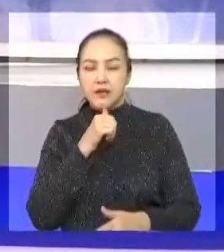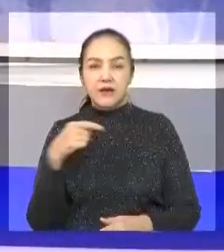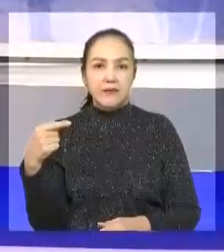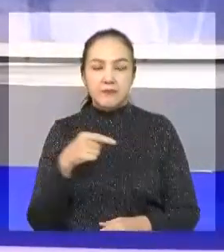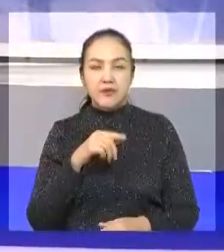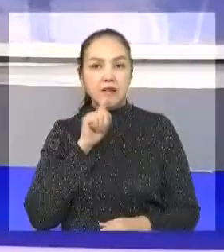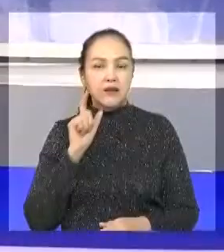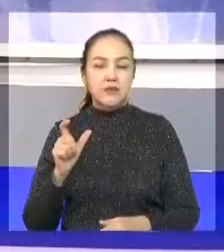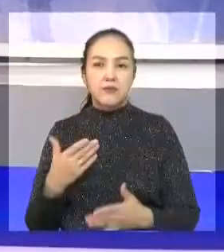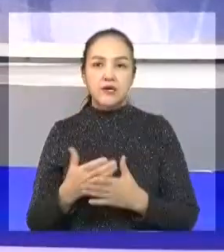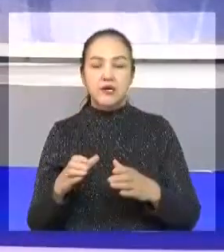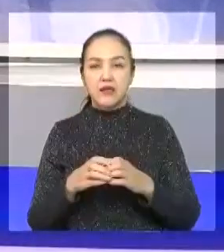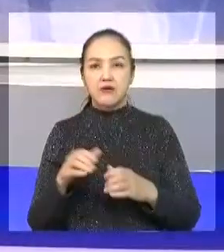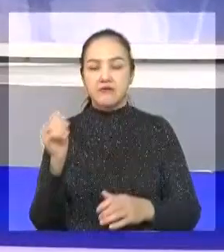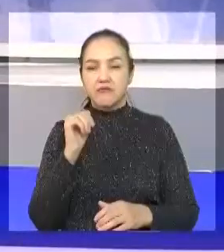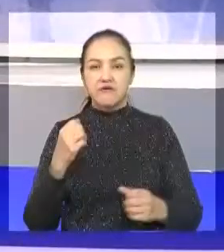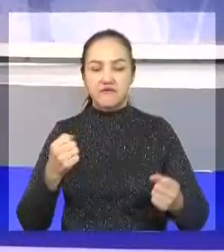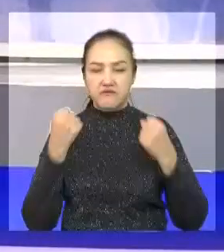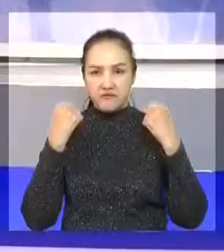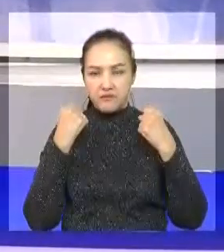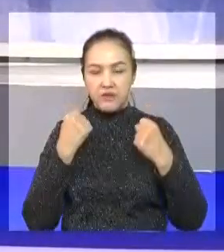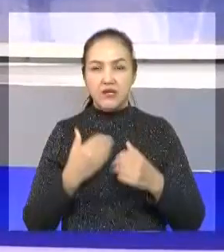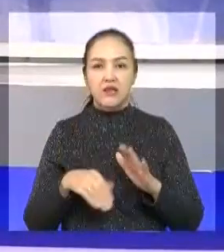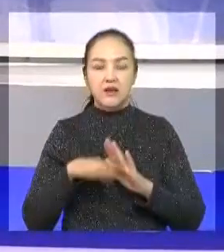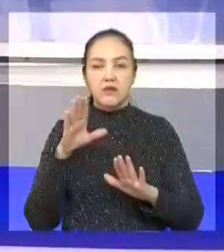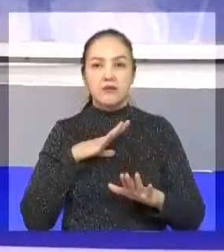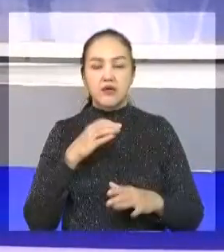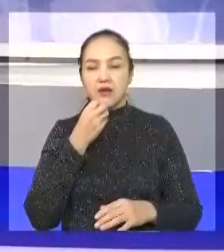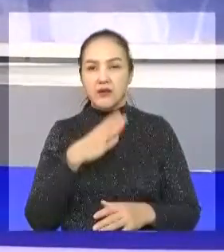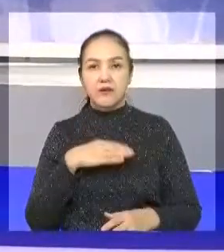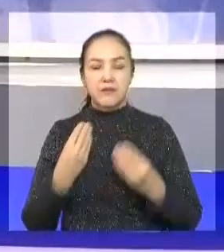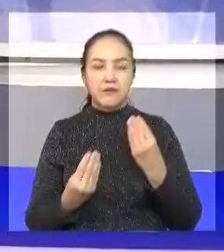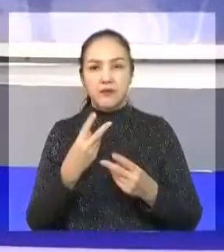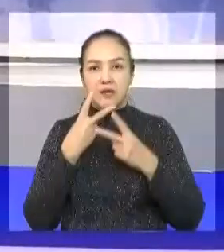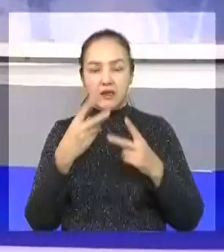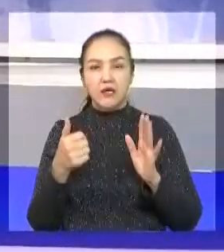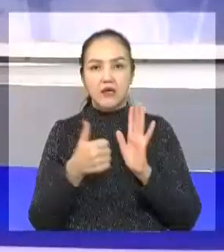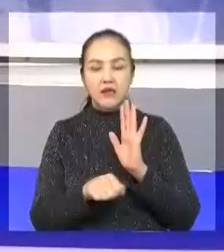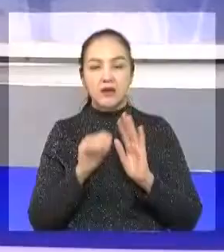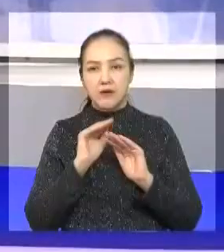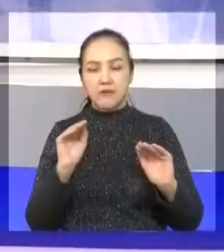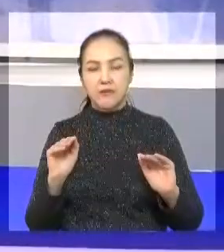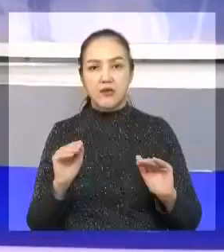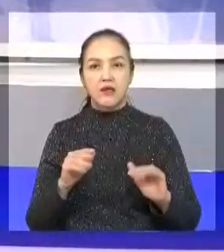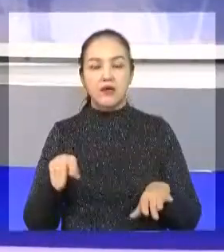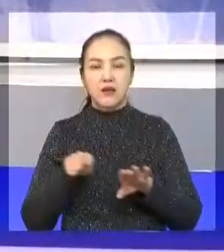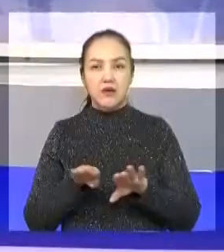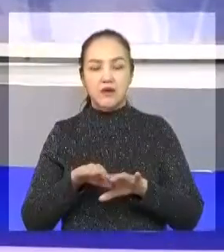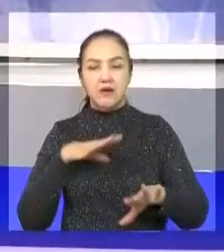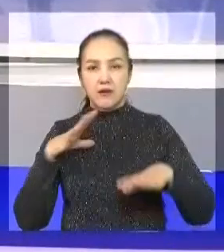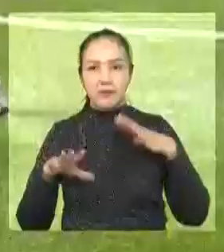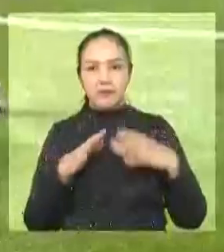мыңға жоқ жасөспірімдер арасынан физикалық нормативтерді үздік тапсырып, жақсы ойын көрсеткен 600 бала енді осында